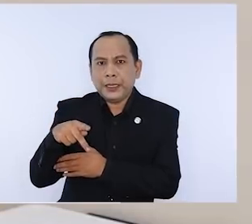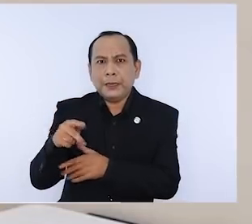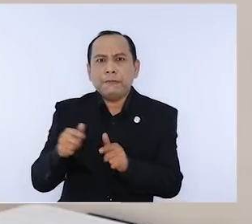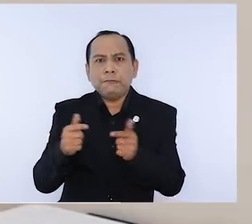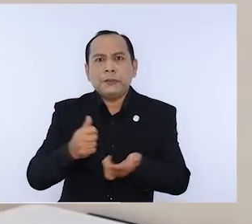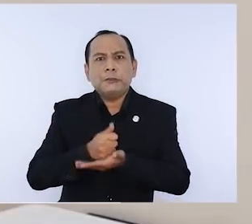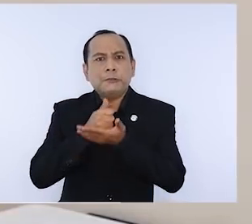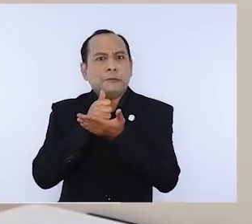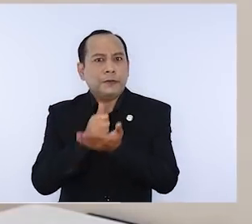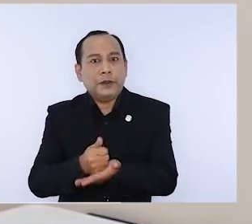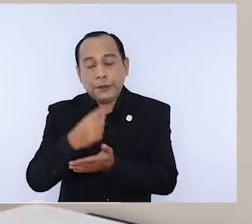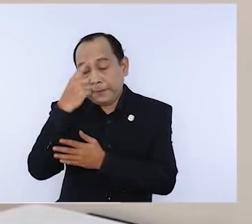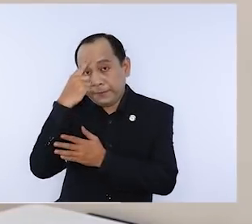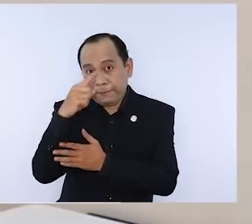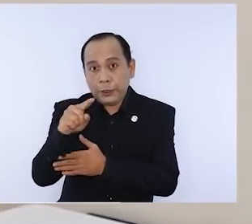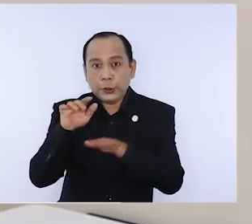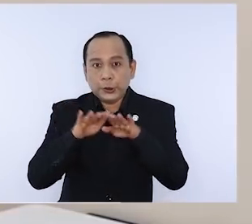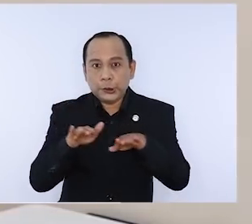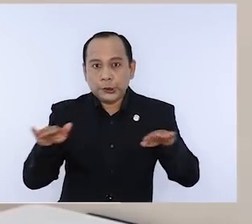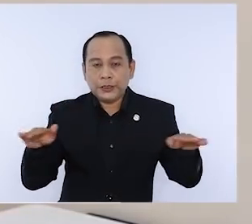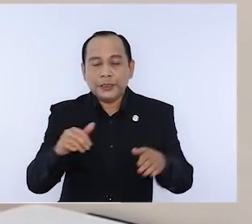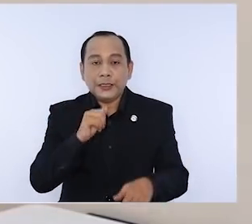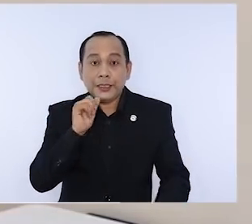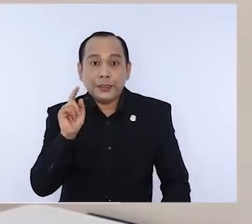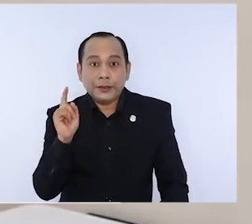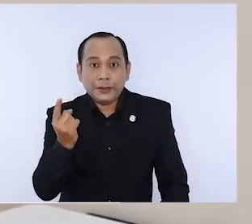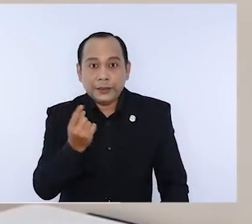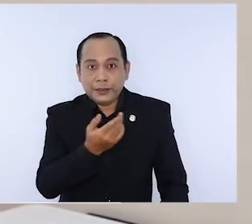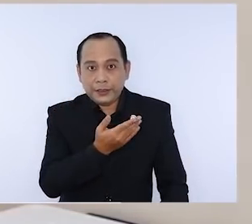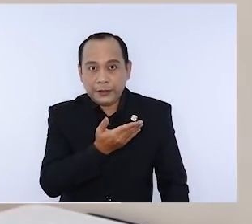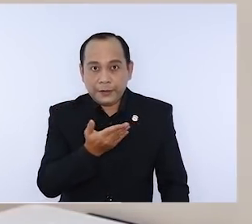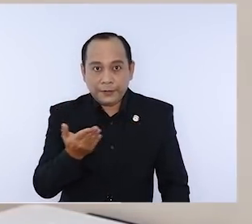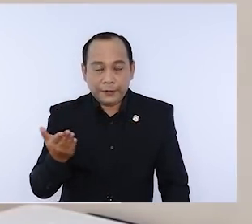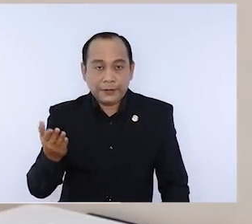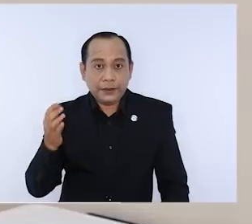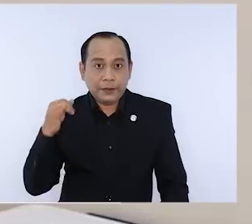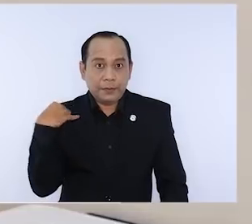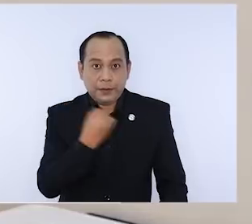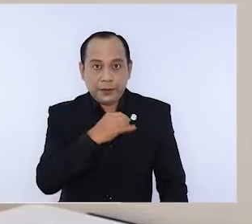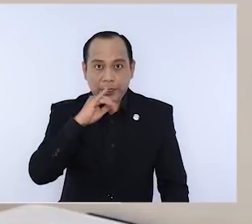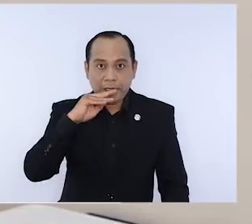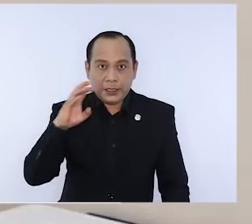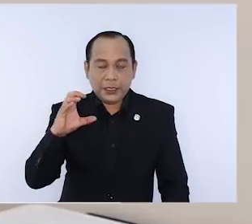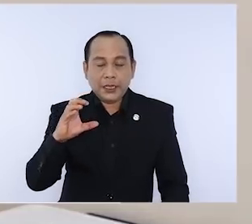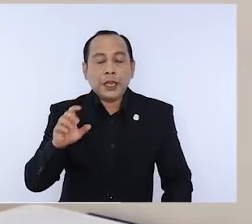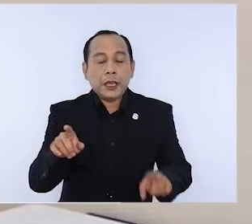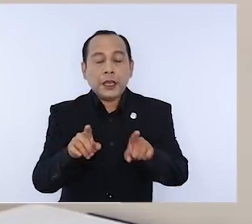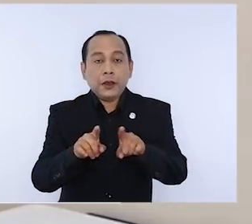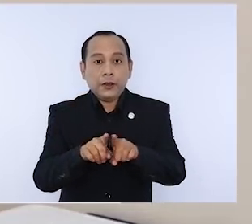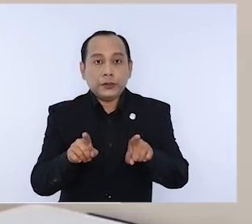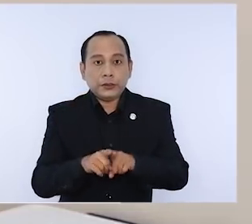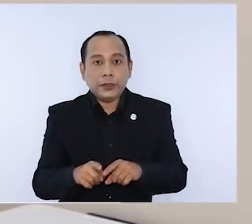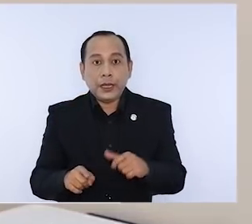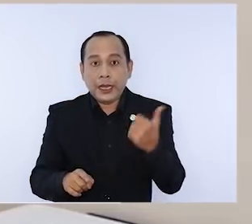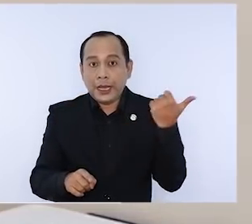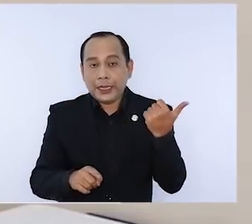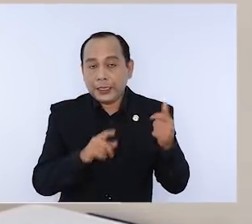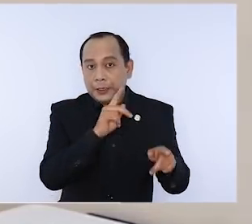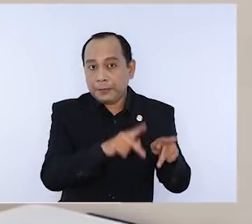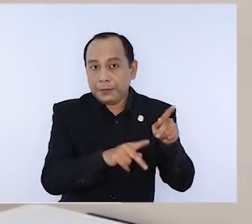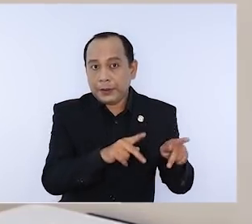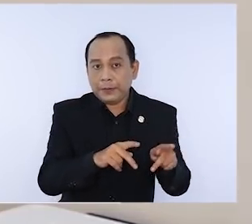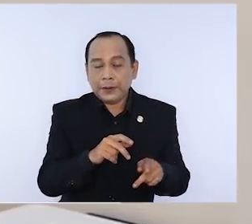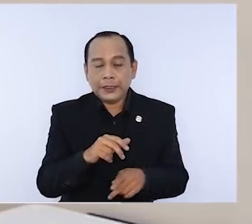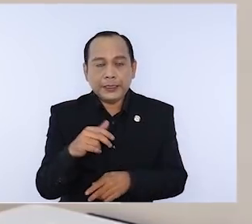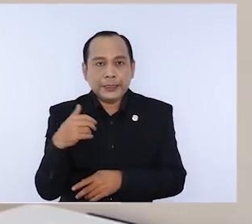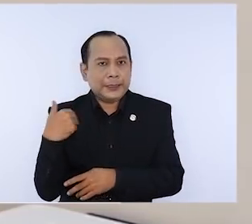na tutulong sa mga kabataan, hindi lang po sa mga Iglesia ni Cristo, kundi rin sa mga kababayan po natin